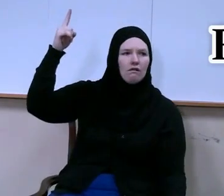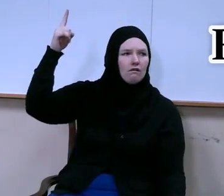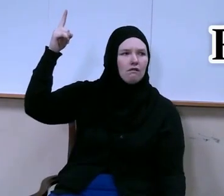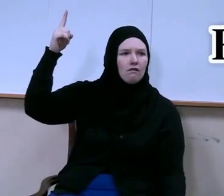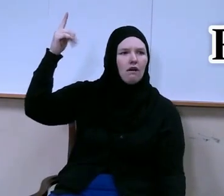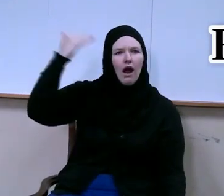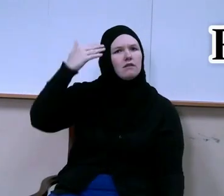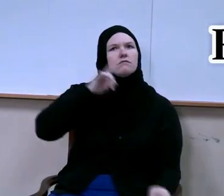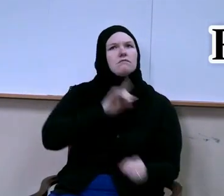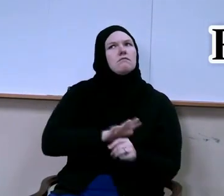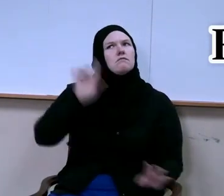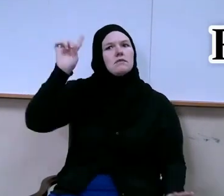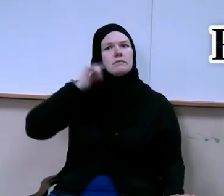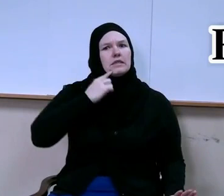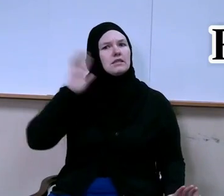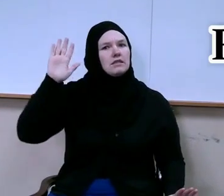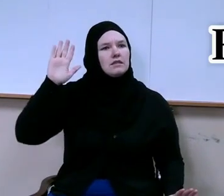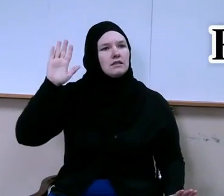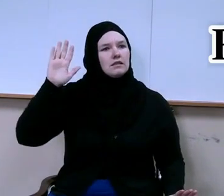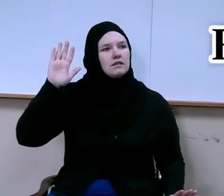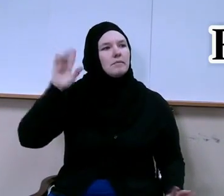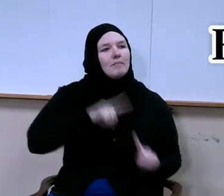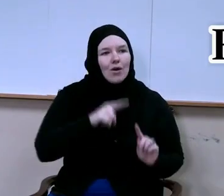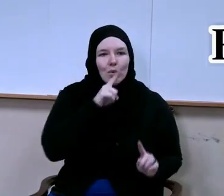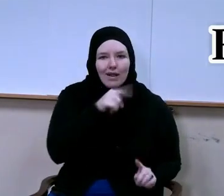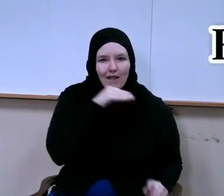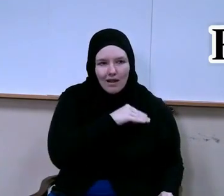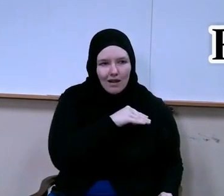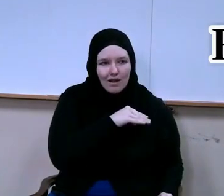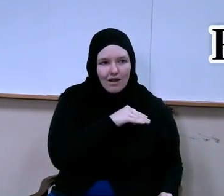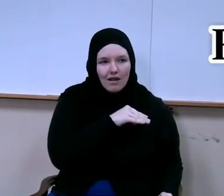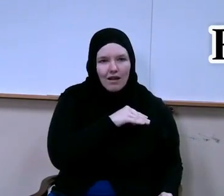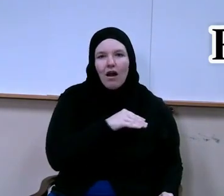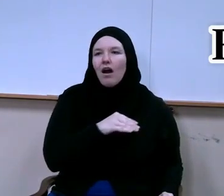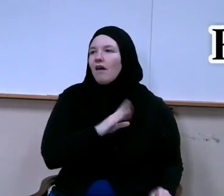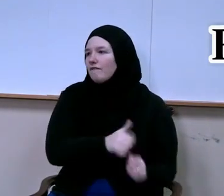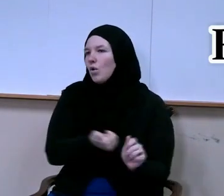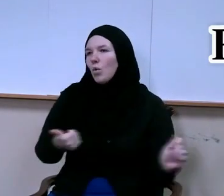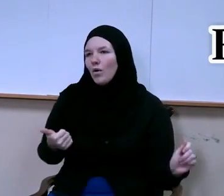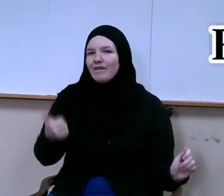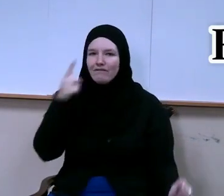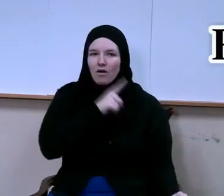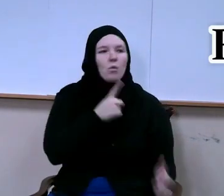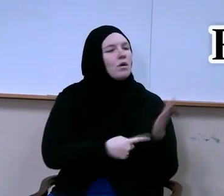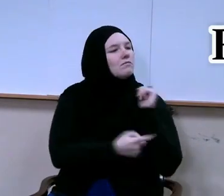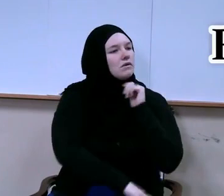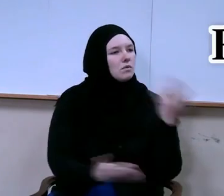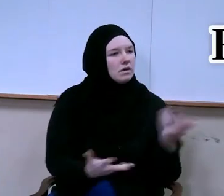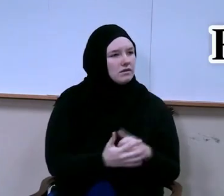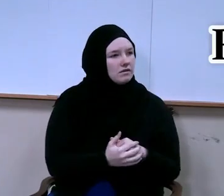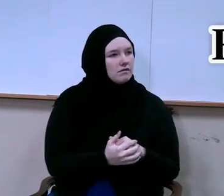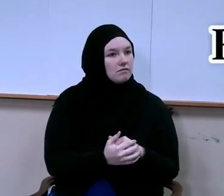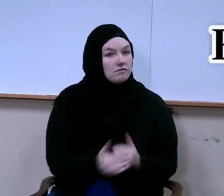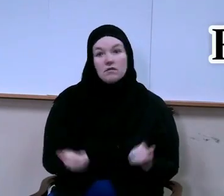وَاجْتَنِبُوا قَوْلَ الزُّورِ. Avoid false talk. Avoid false swearing. What is the